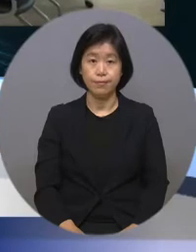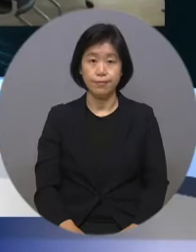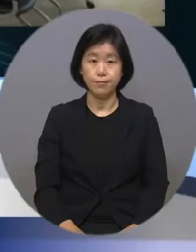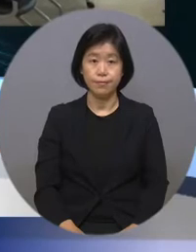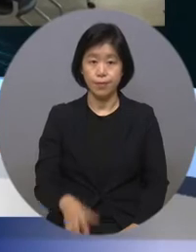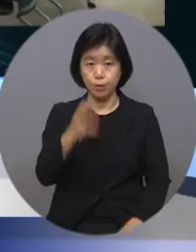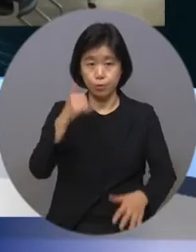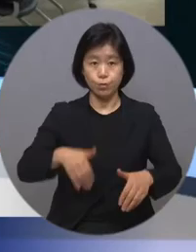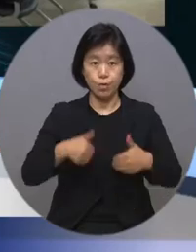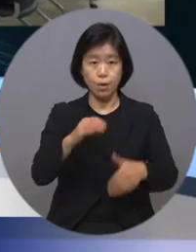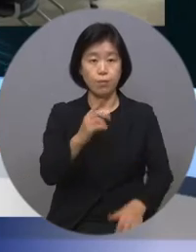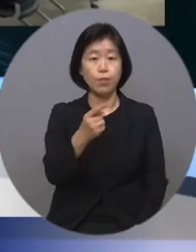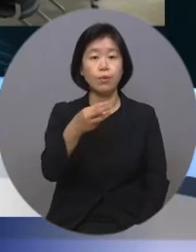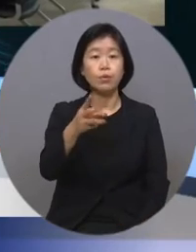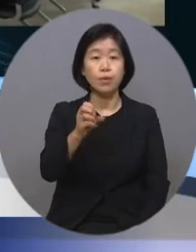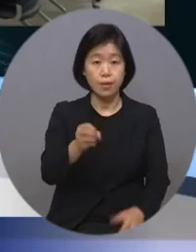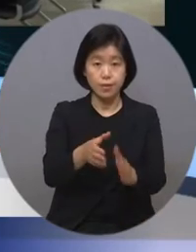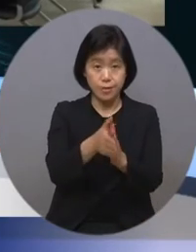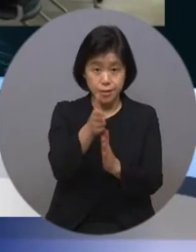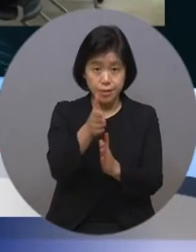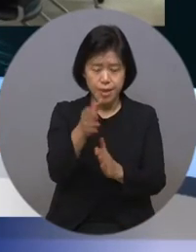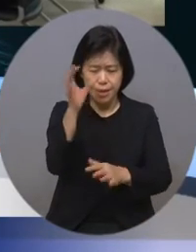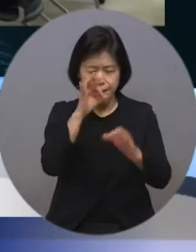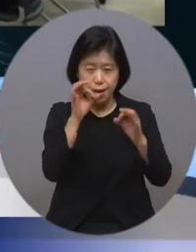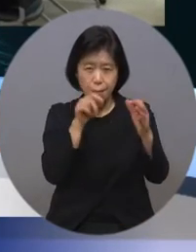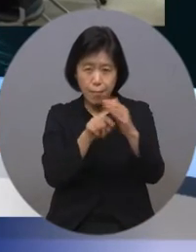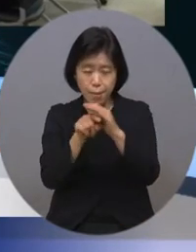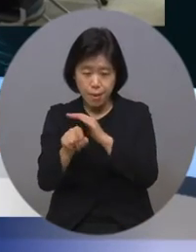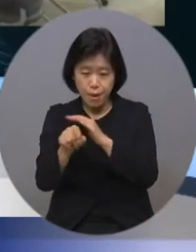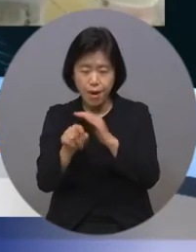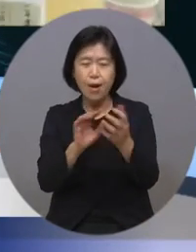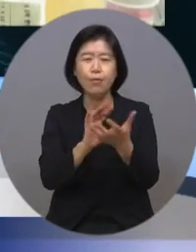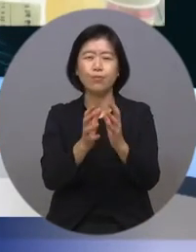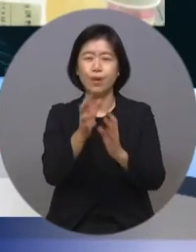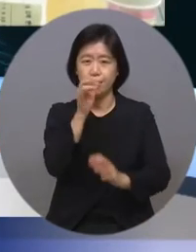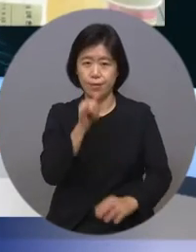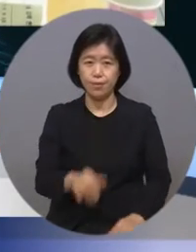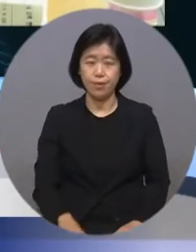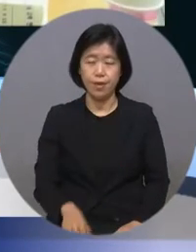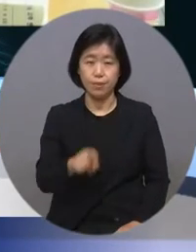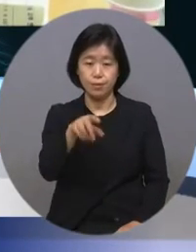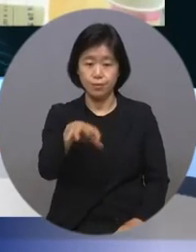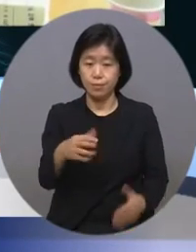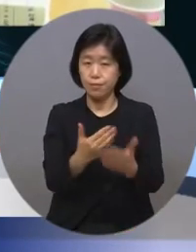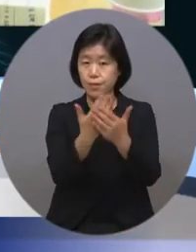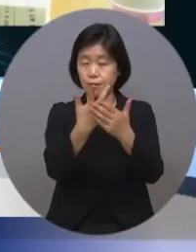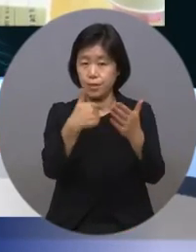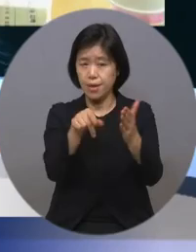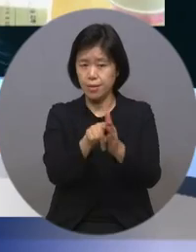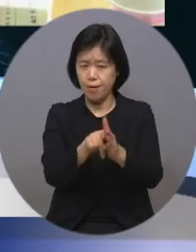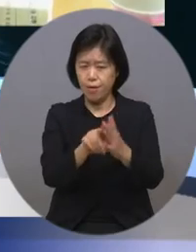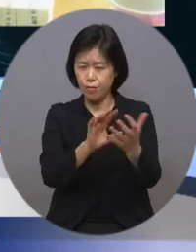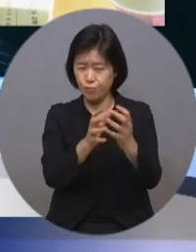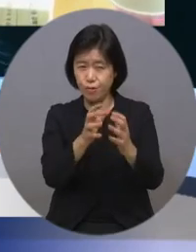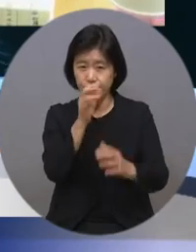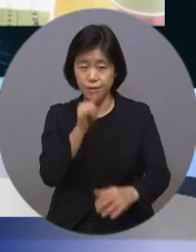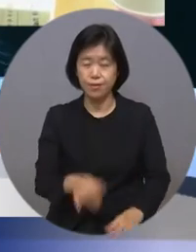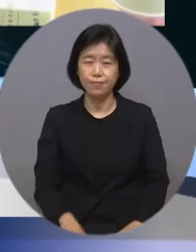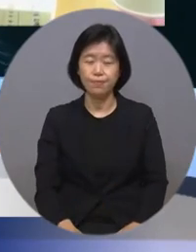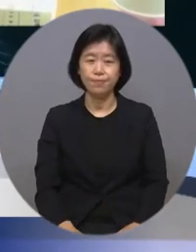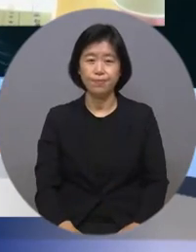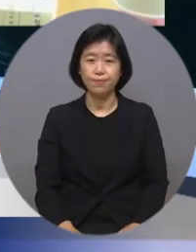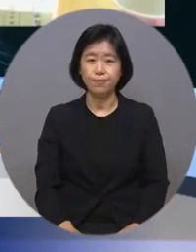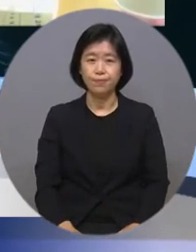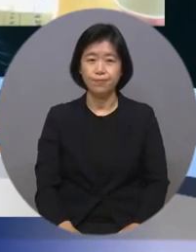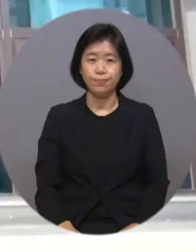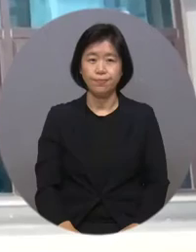충남 보령시가 찾아가는 읍면동장 토론회를 열고 지역사회 복지 발전을 위해 머리를 맞댔습니다. 조은빈 기자가